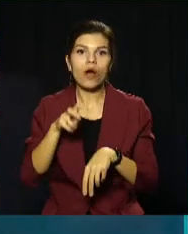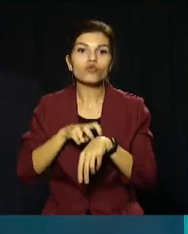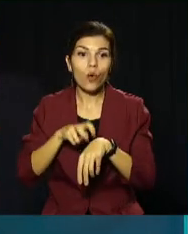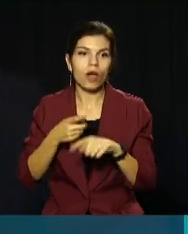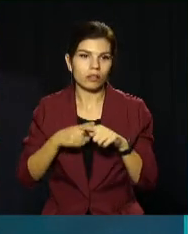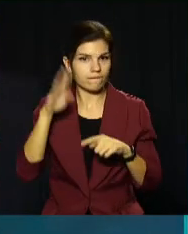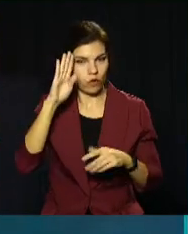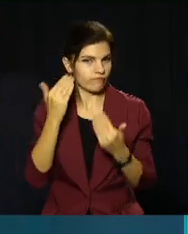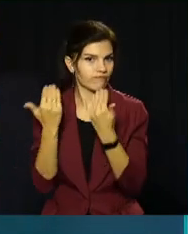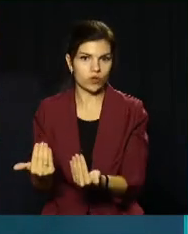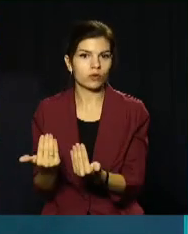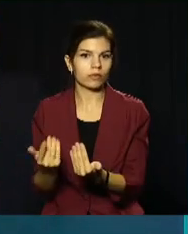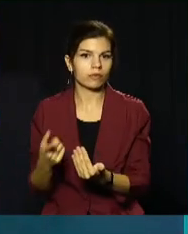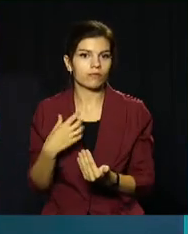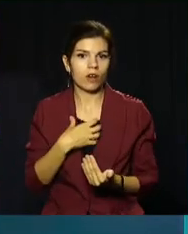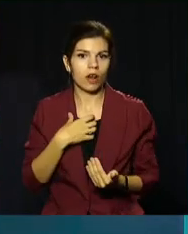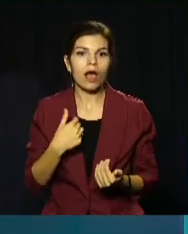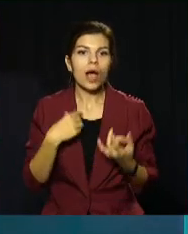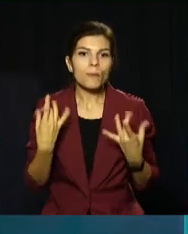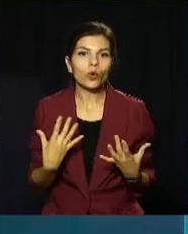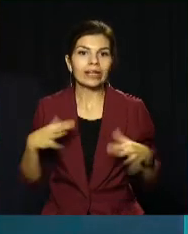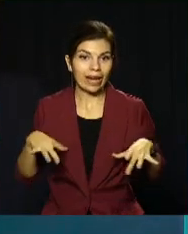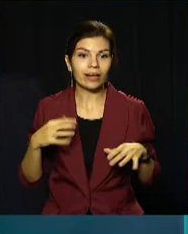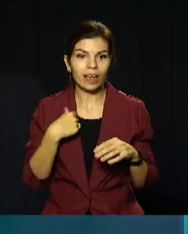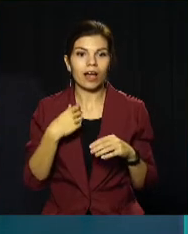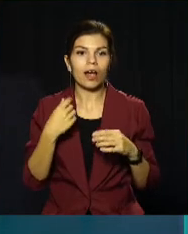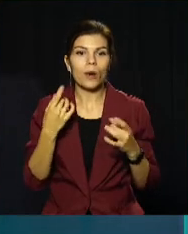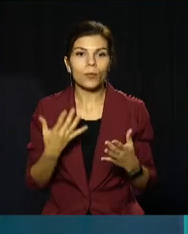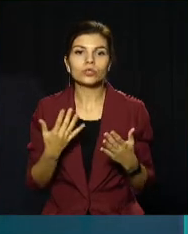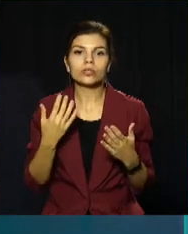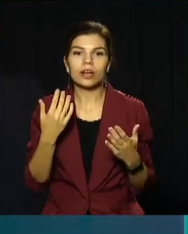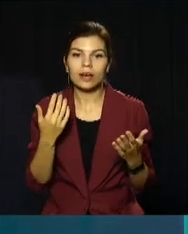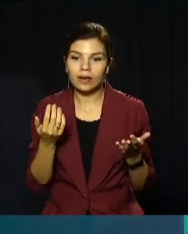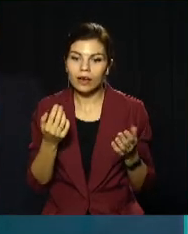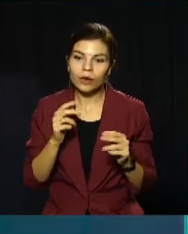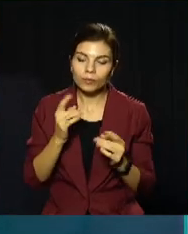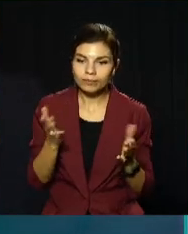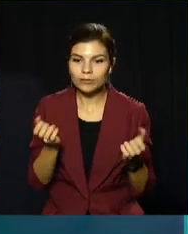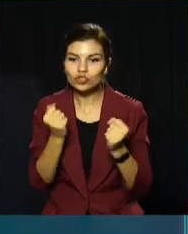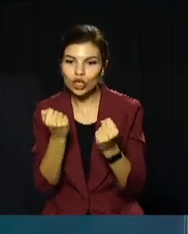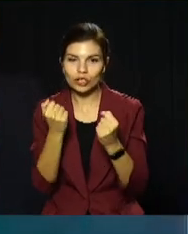является вода. Я только тот, кто держит ребенка и об эту воду что-то с ним делает.